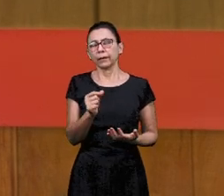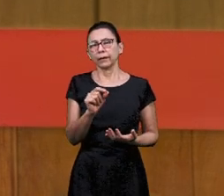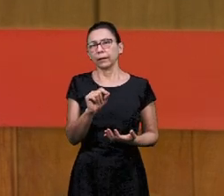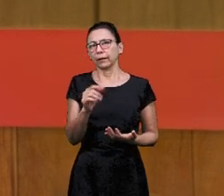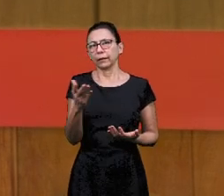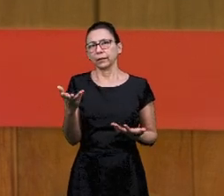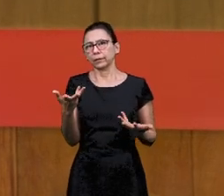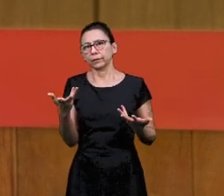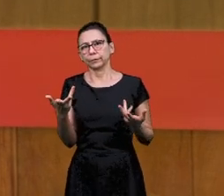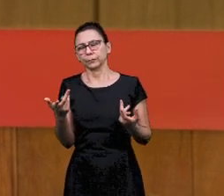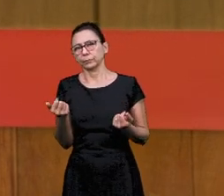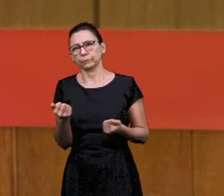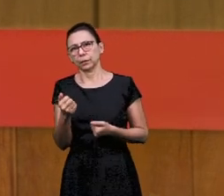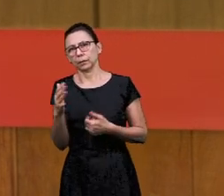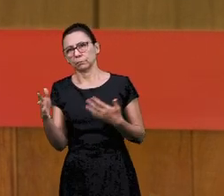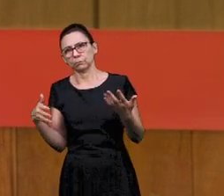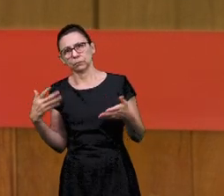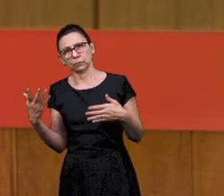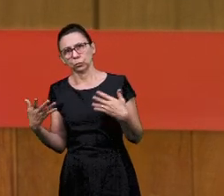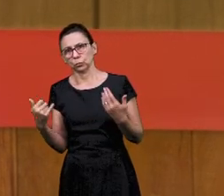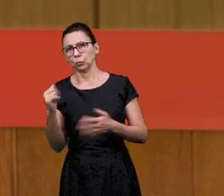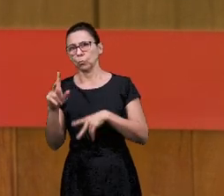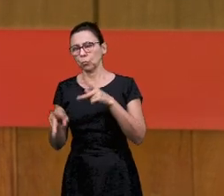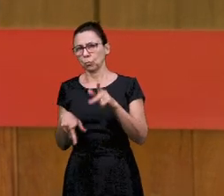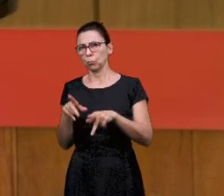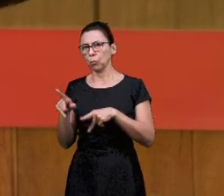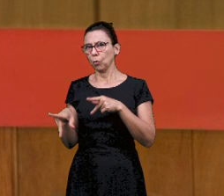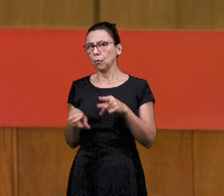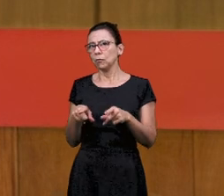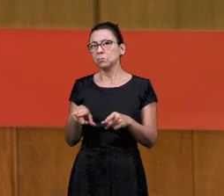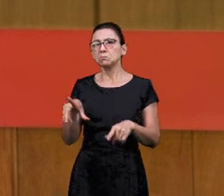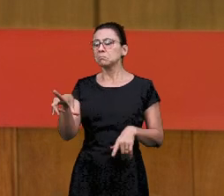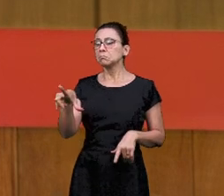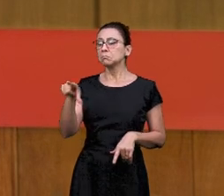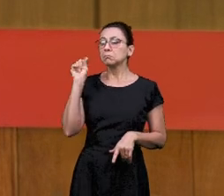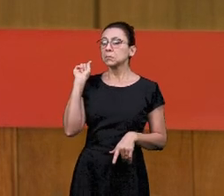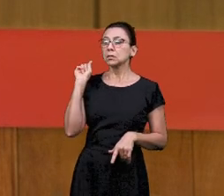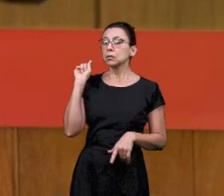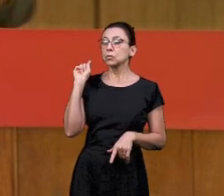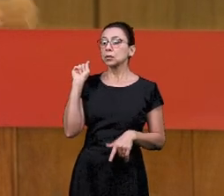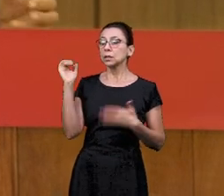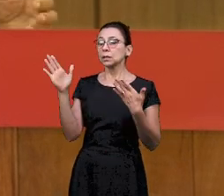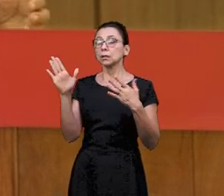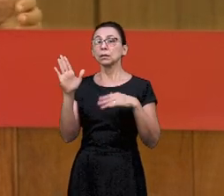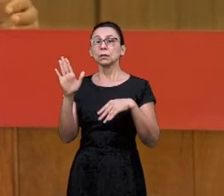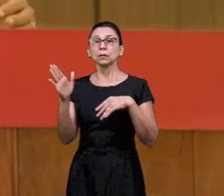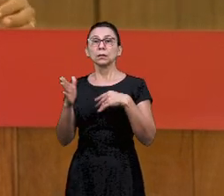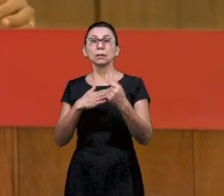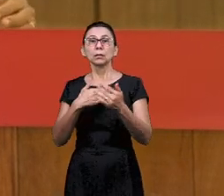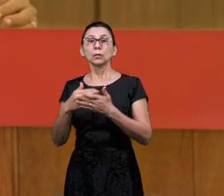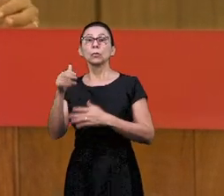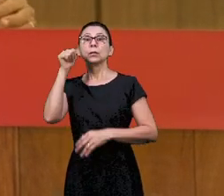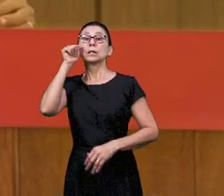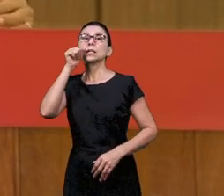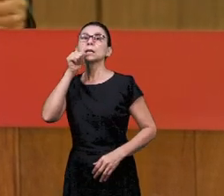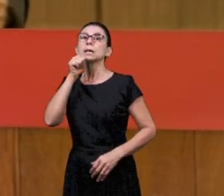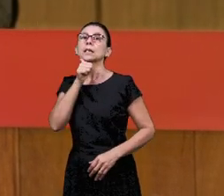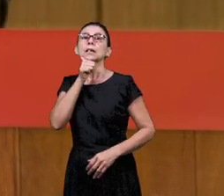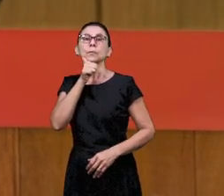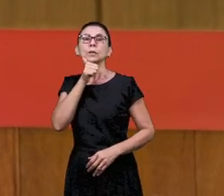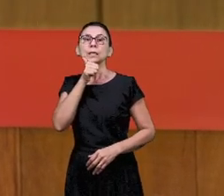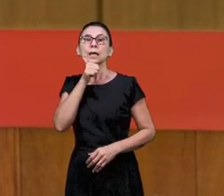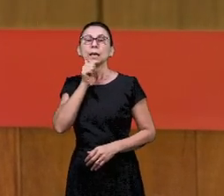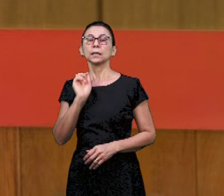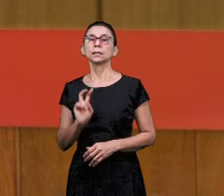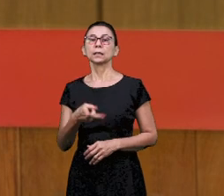susciter de son peuple n'importe quelle femme qui puisse donner